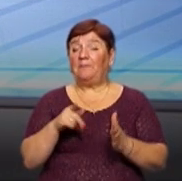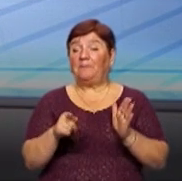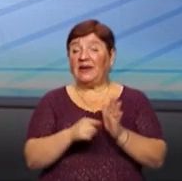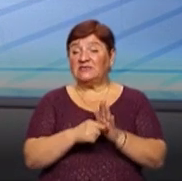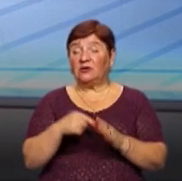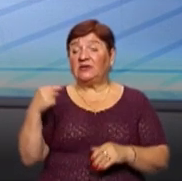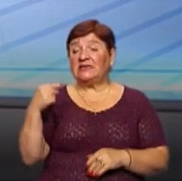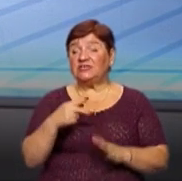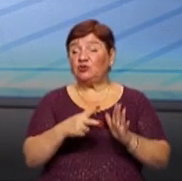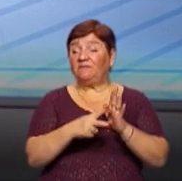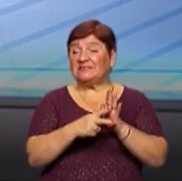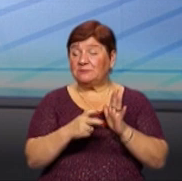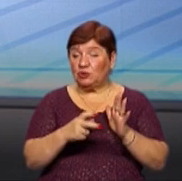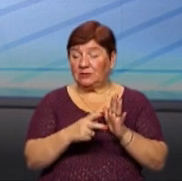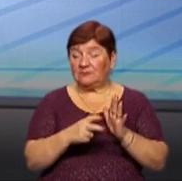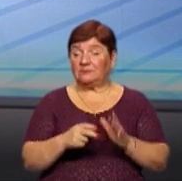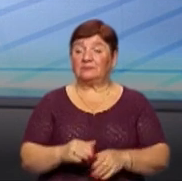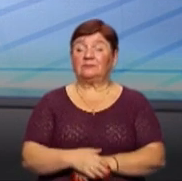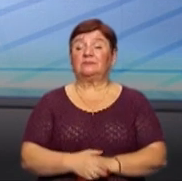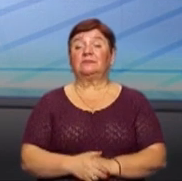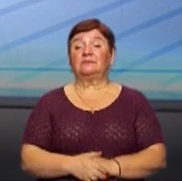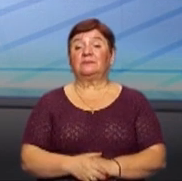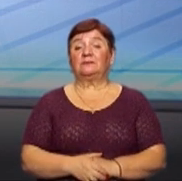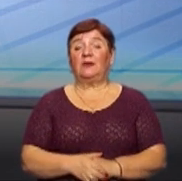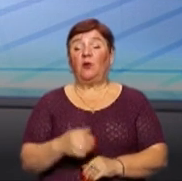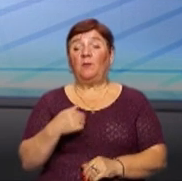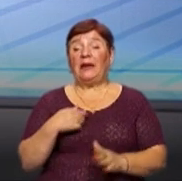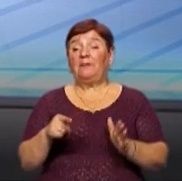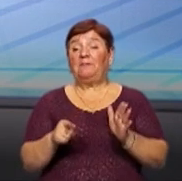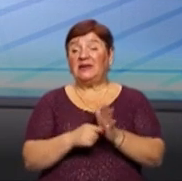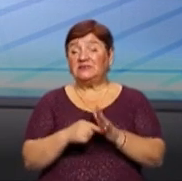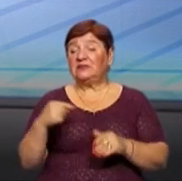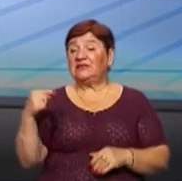пенсія 1800. У мене пенсія